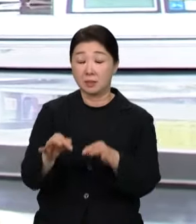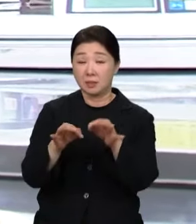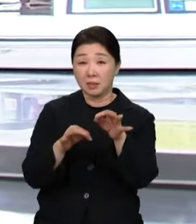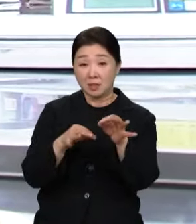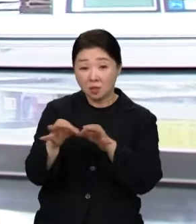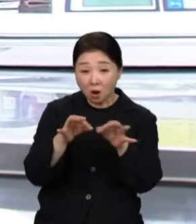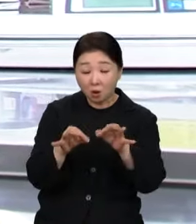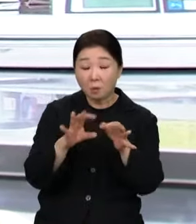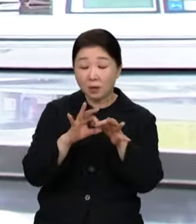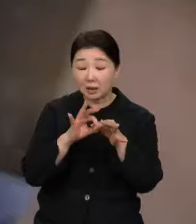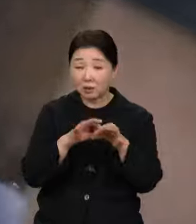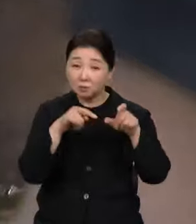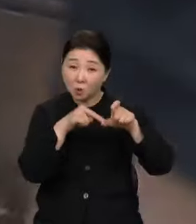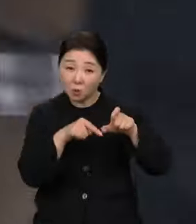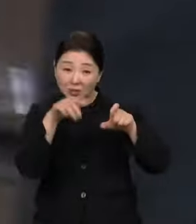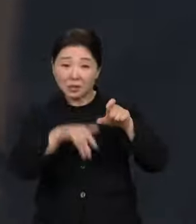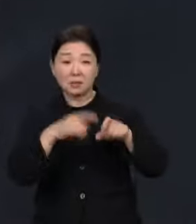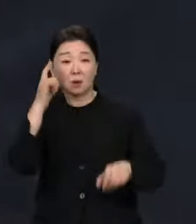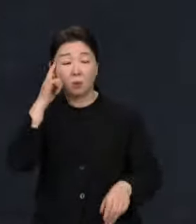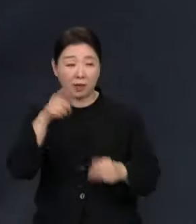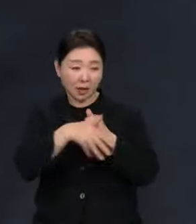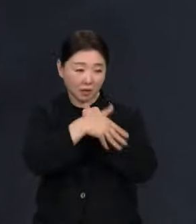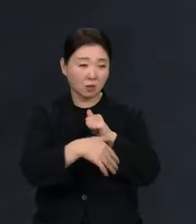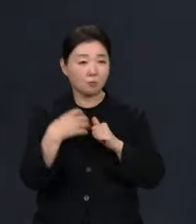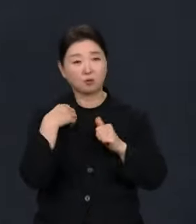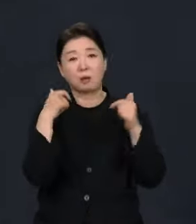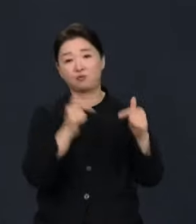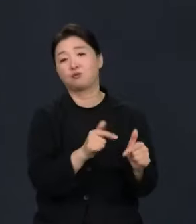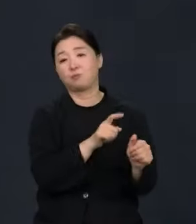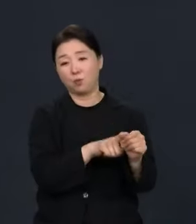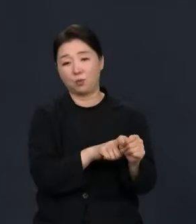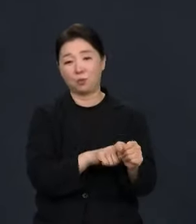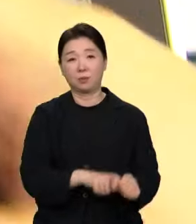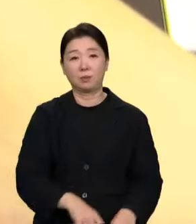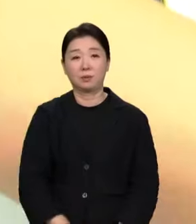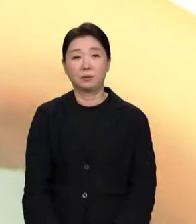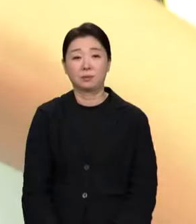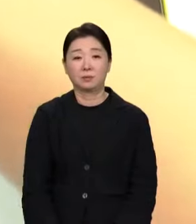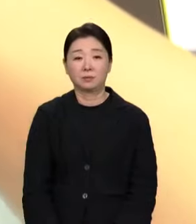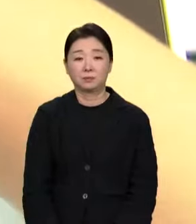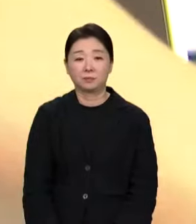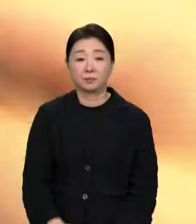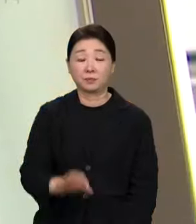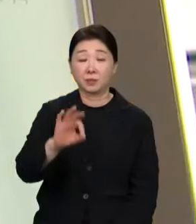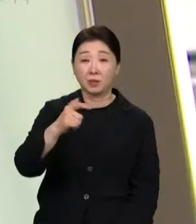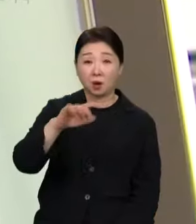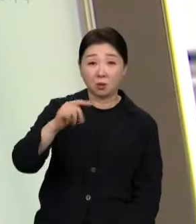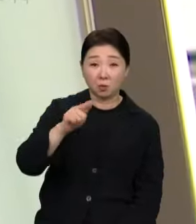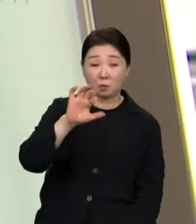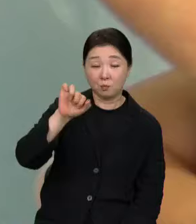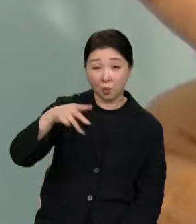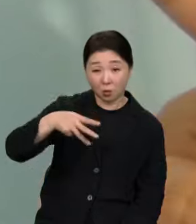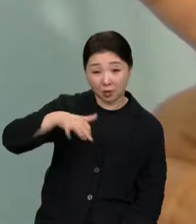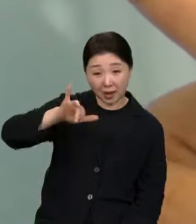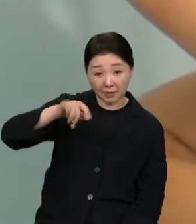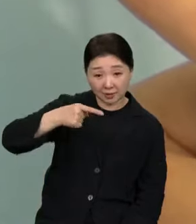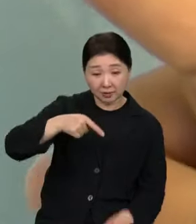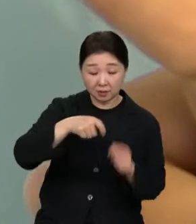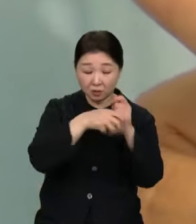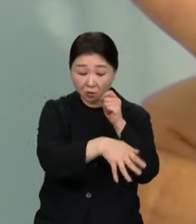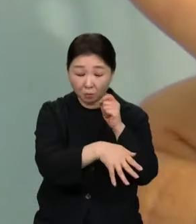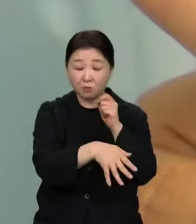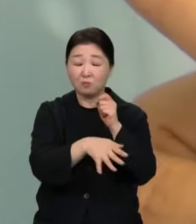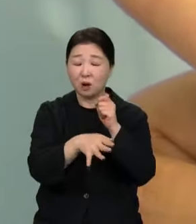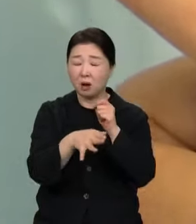업계 평균보다 낮은 건 가맹점 부담을 줄이기 위한 것이라고 강조했습니다. 연돈 볼카츠 점주들은 백 대표가 논점을 흐리고